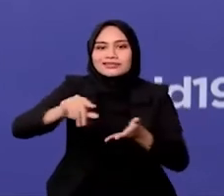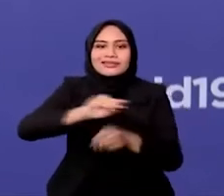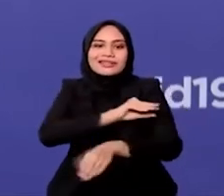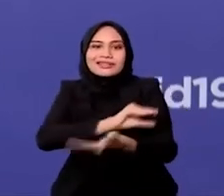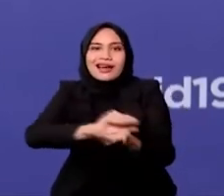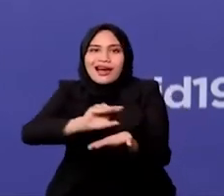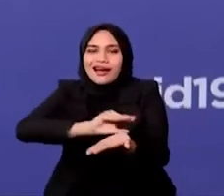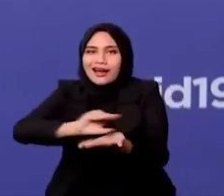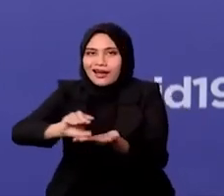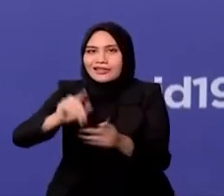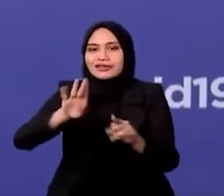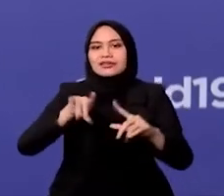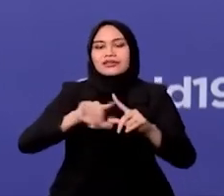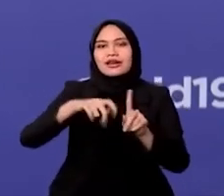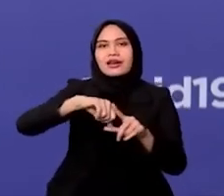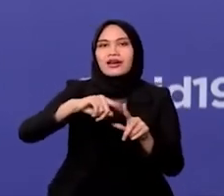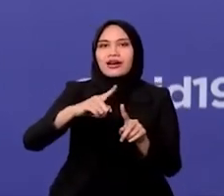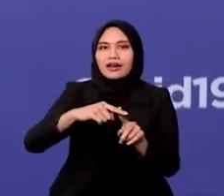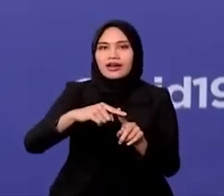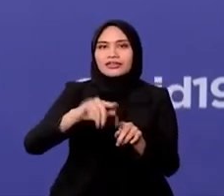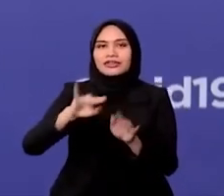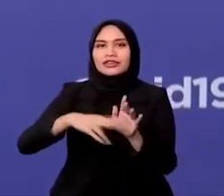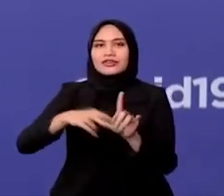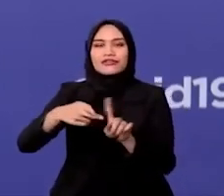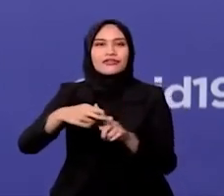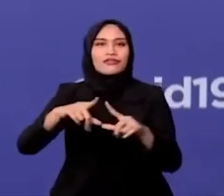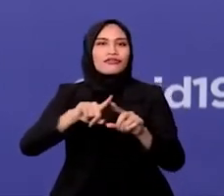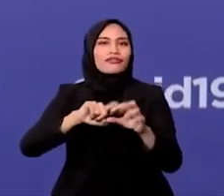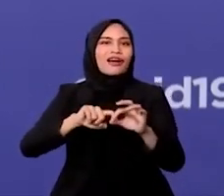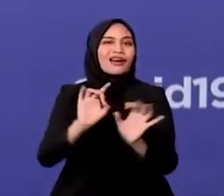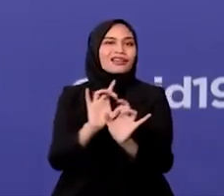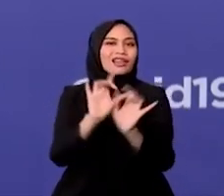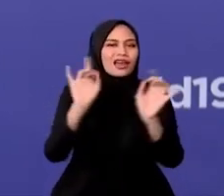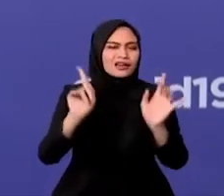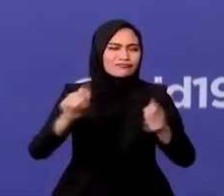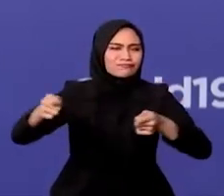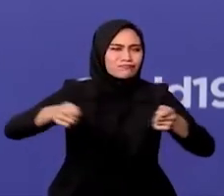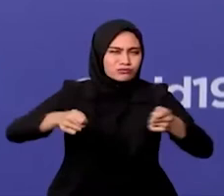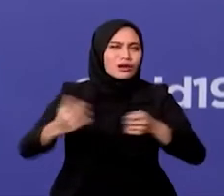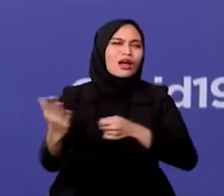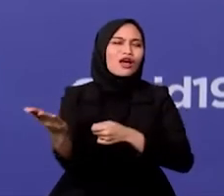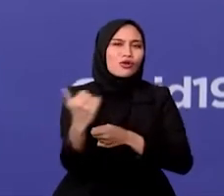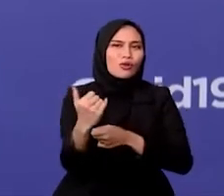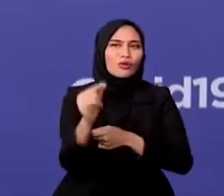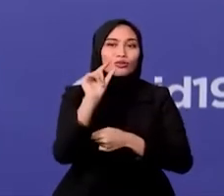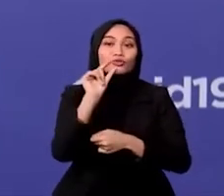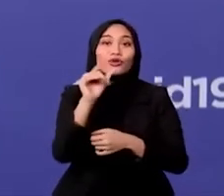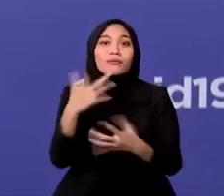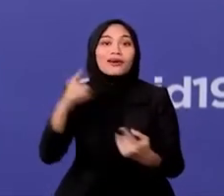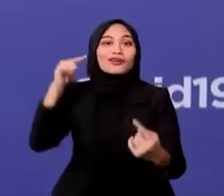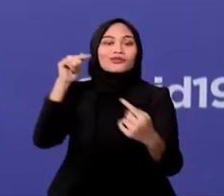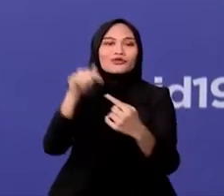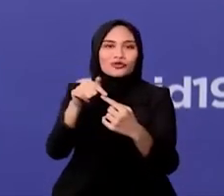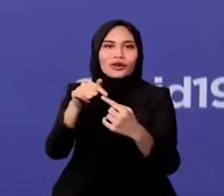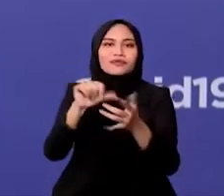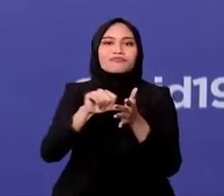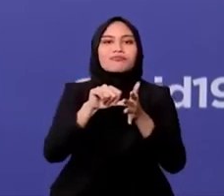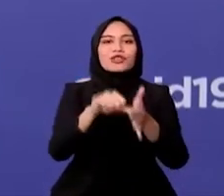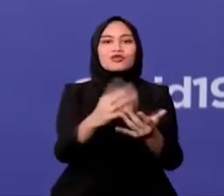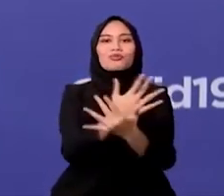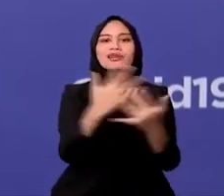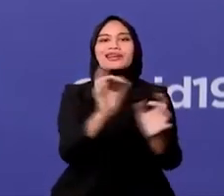dan wakaf serta kedermawanan dan kepedulian untuk menolong meringankan beban masyarakat